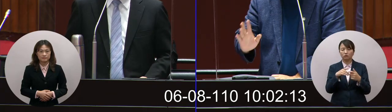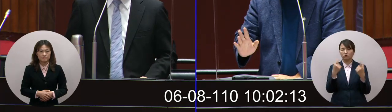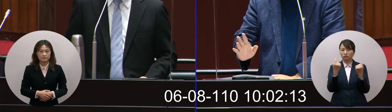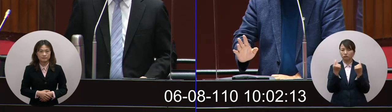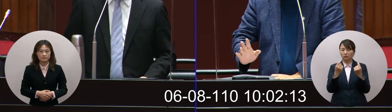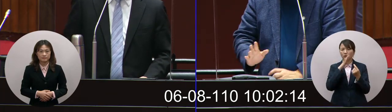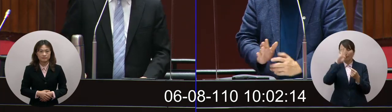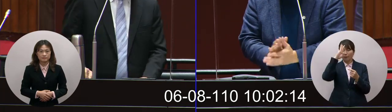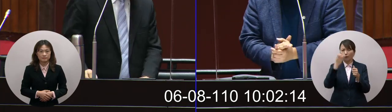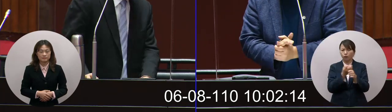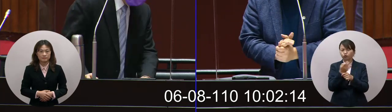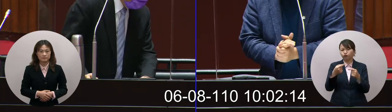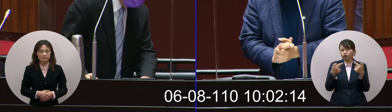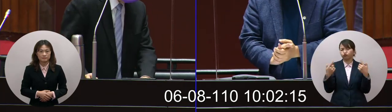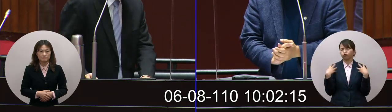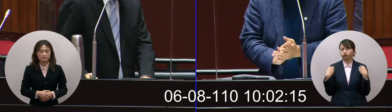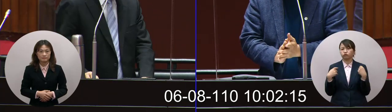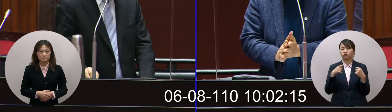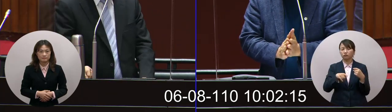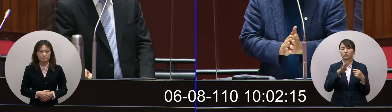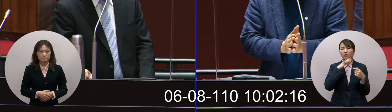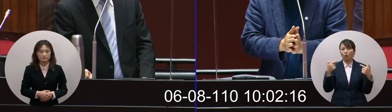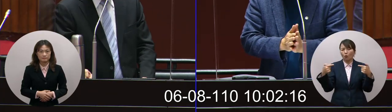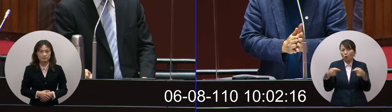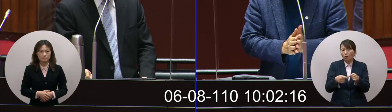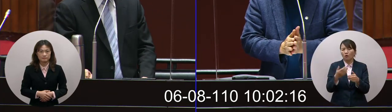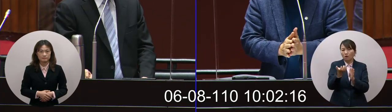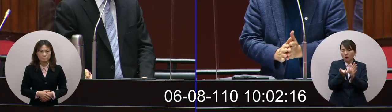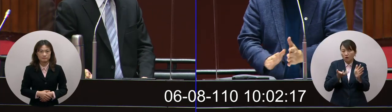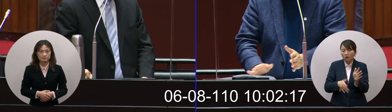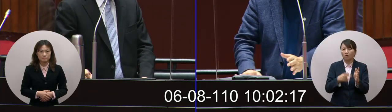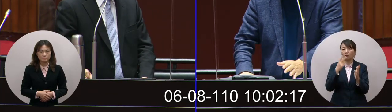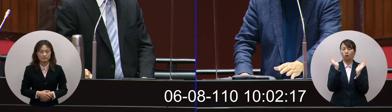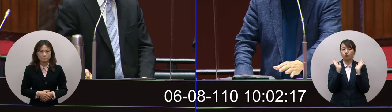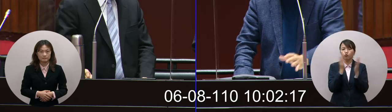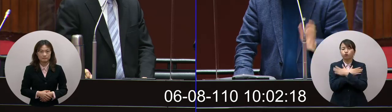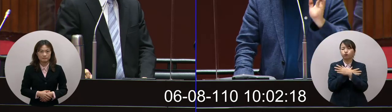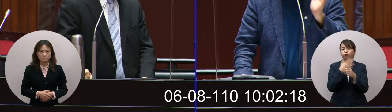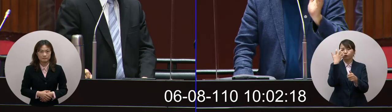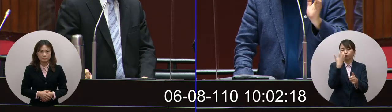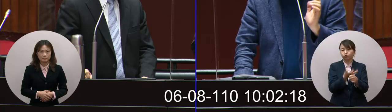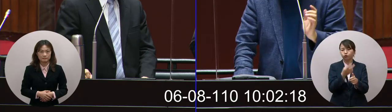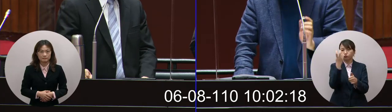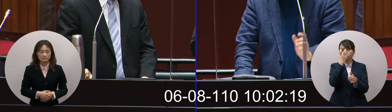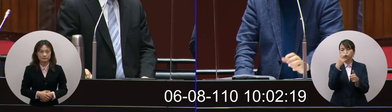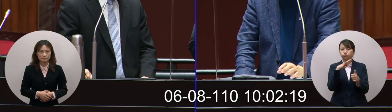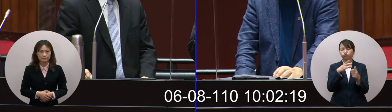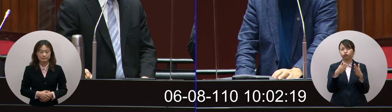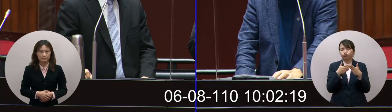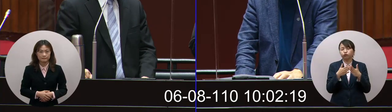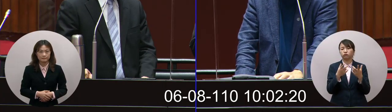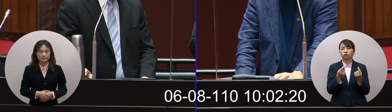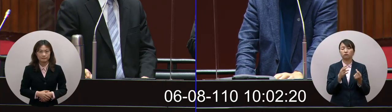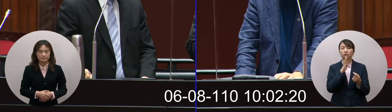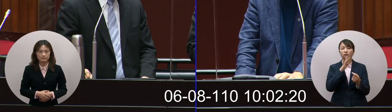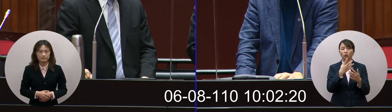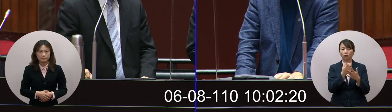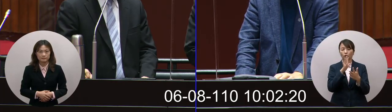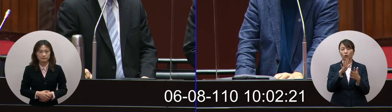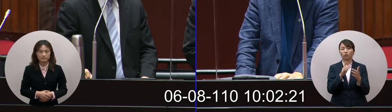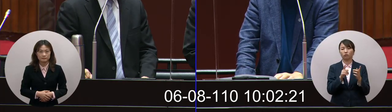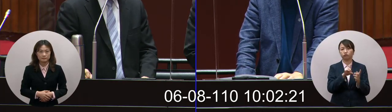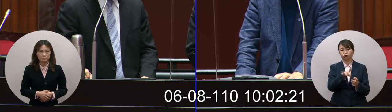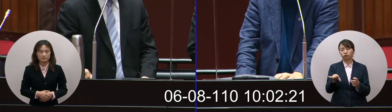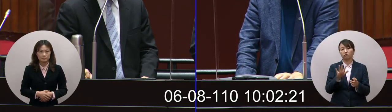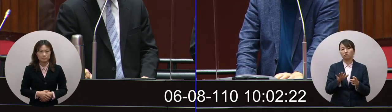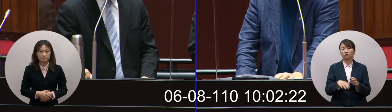还是严峻啊。那到疫情降温前，幼儿的这个托育的需求还是存在了啊。那我想请问院